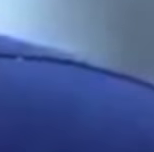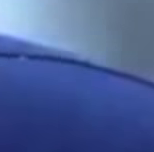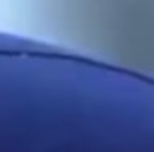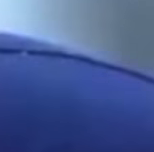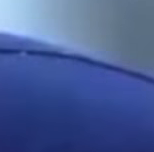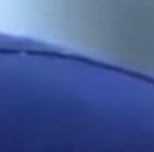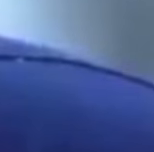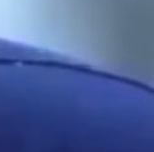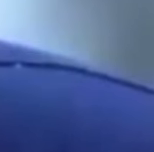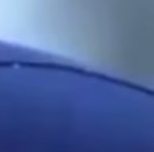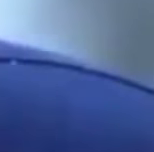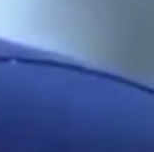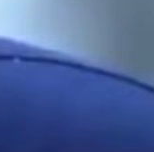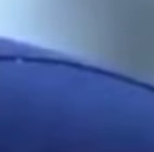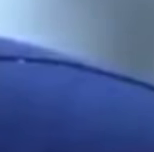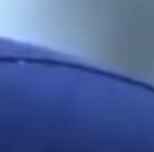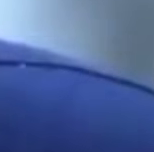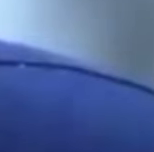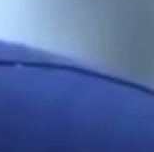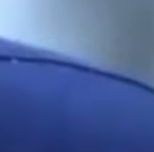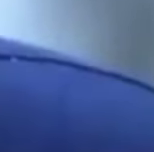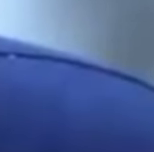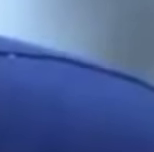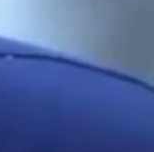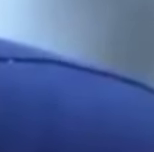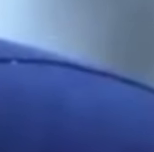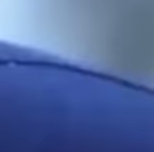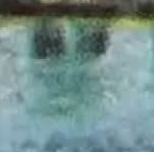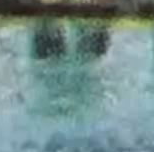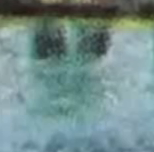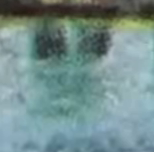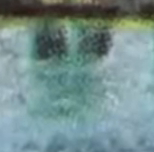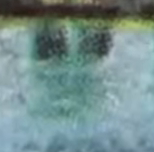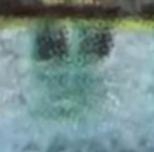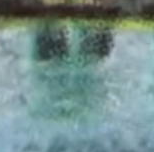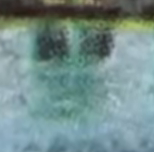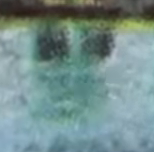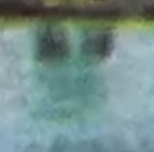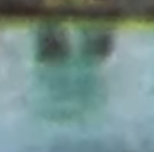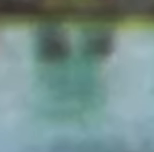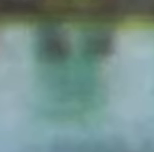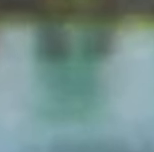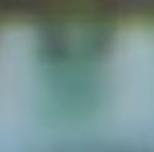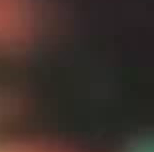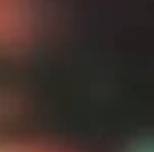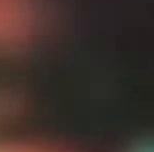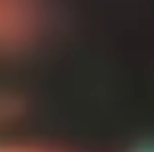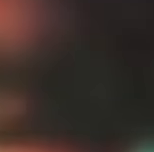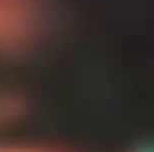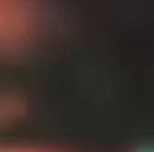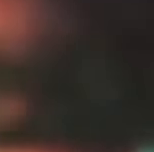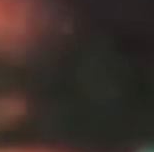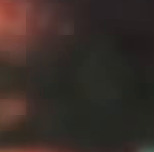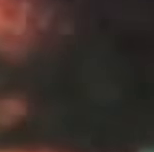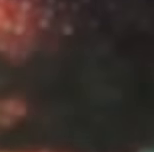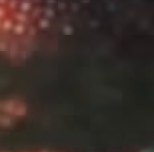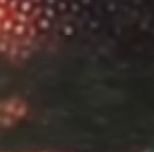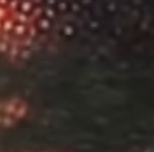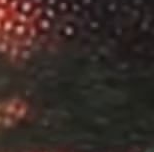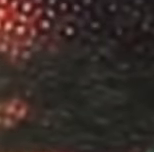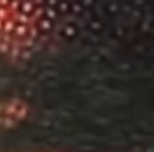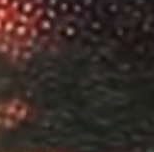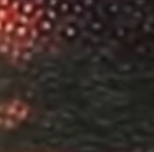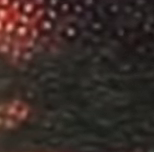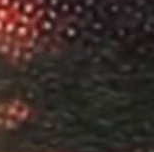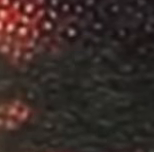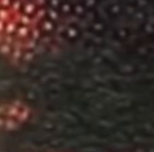ano ang hinain ng mga mamamayan noong panahong iyon. Pero masterful yung kanyang deployment